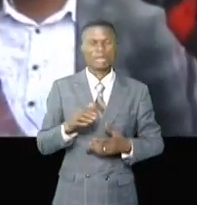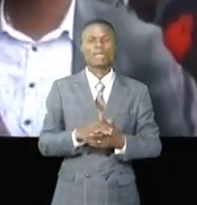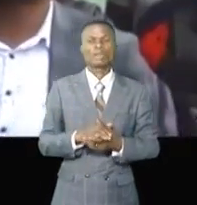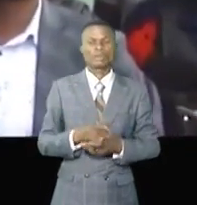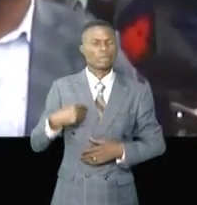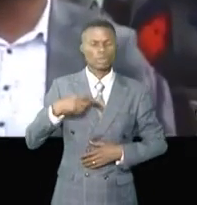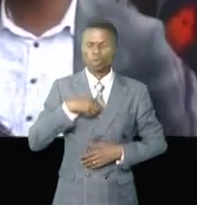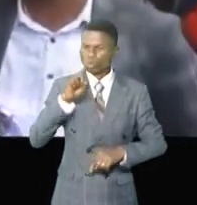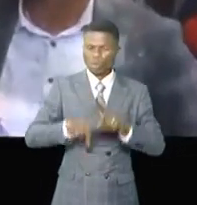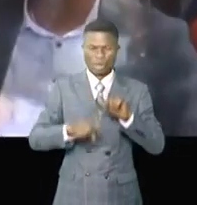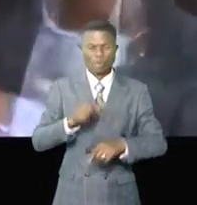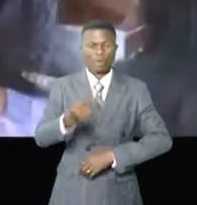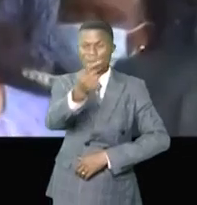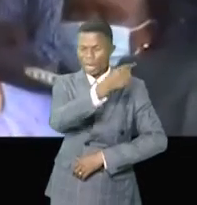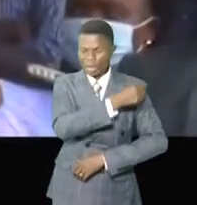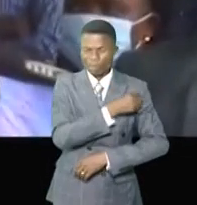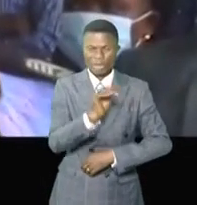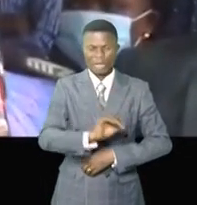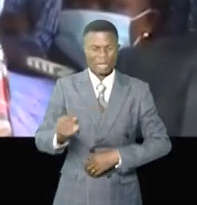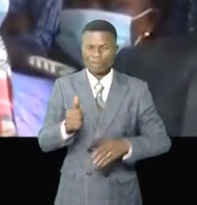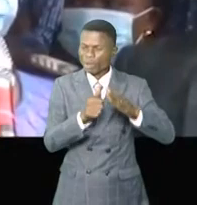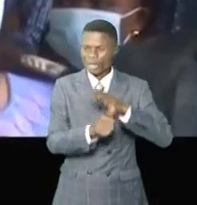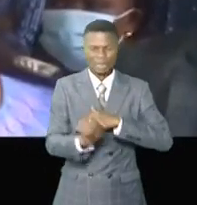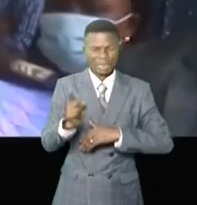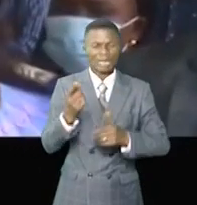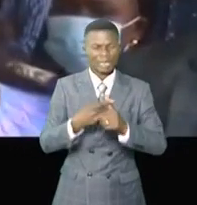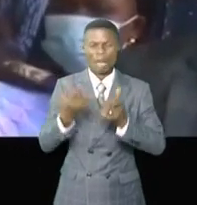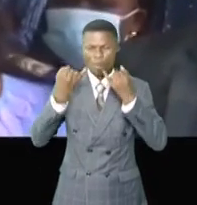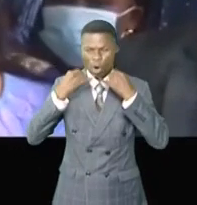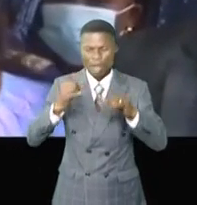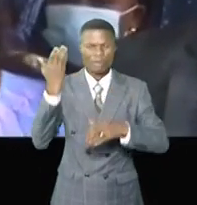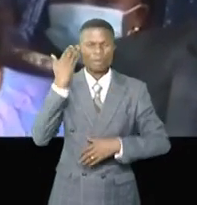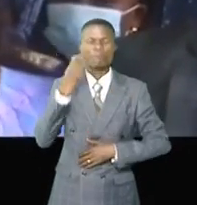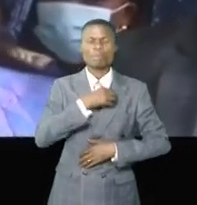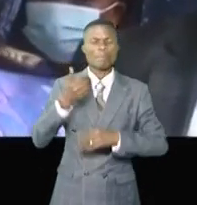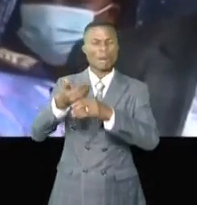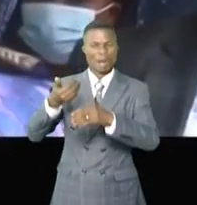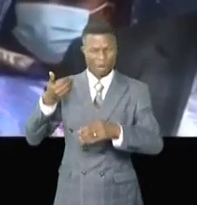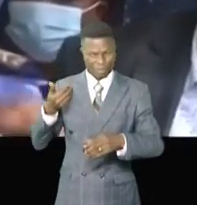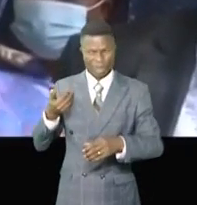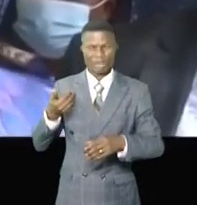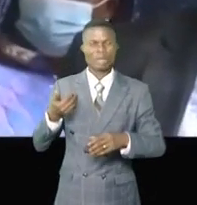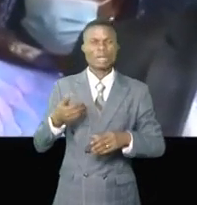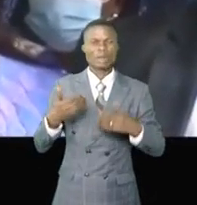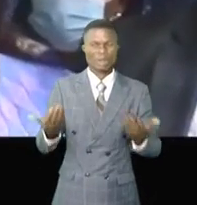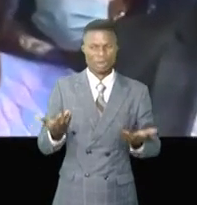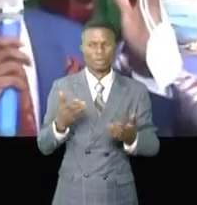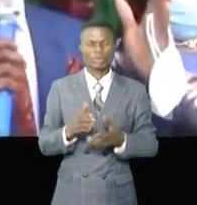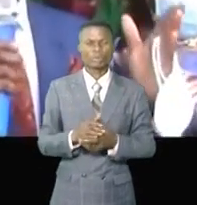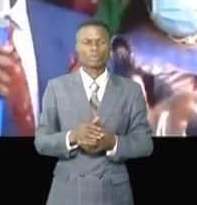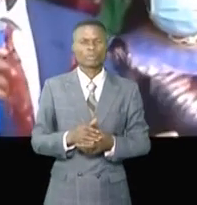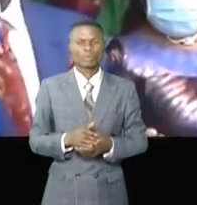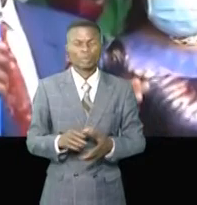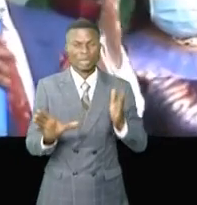Nous ne pouvons pas vacciner les enfants sans aviser les parents. Nous devrons informer les parents au préalable.